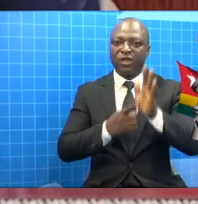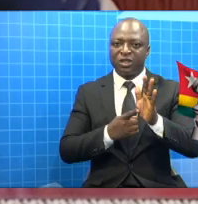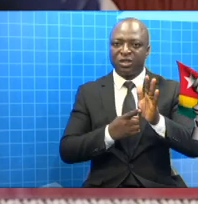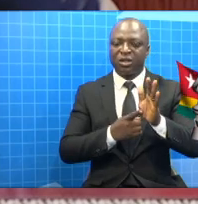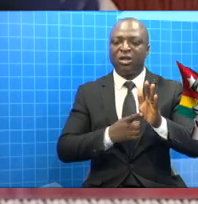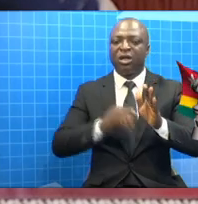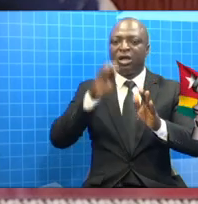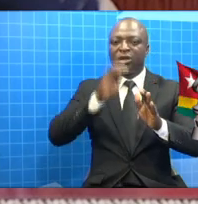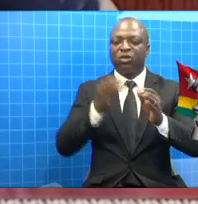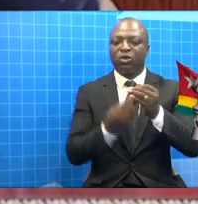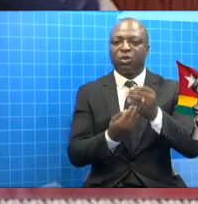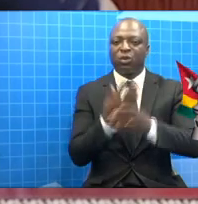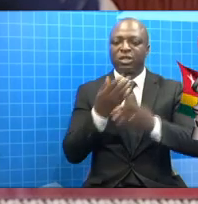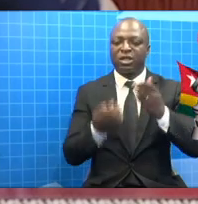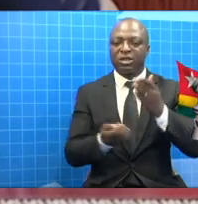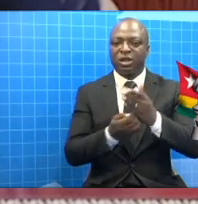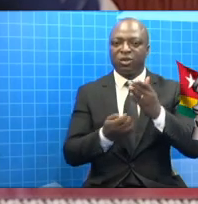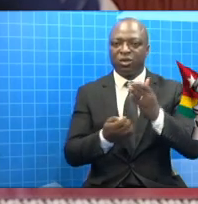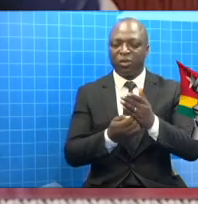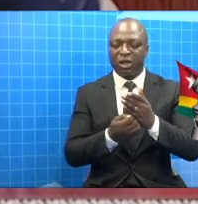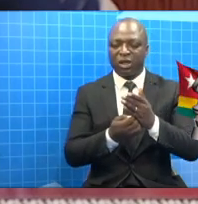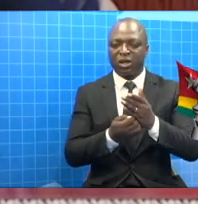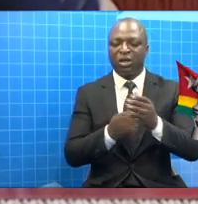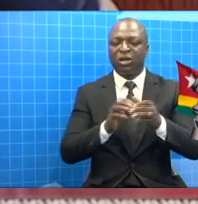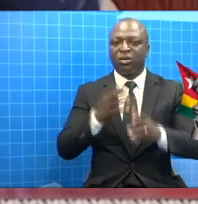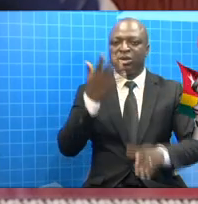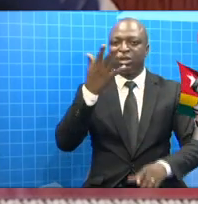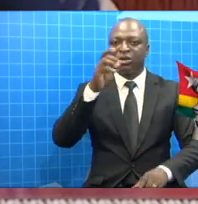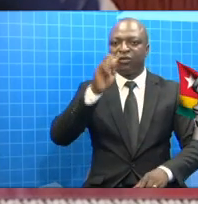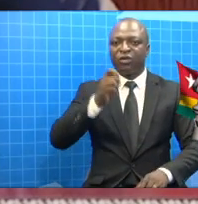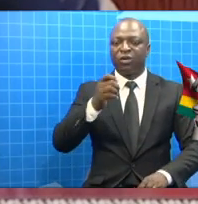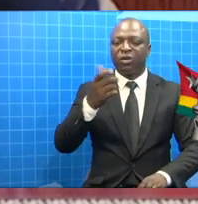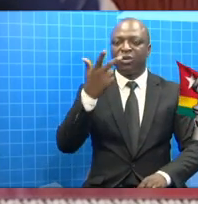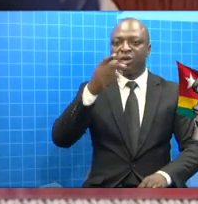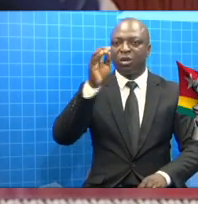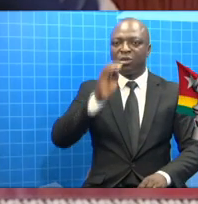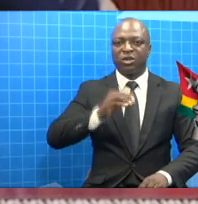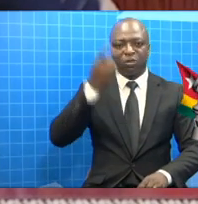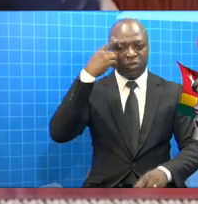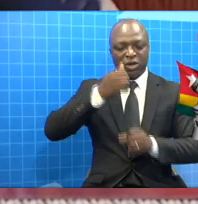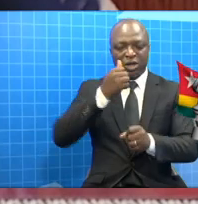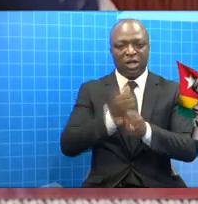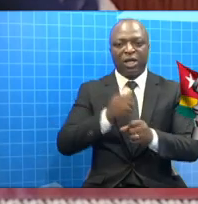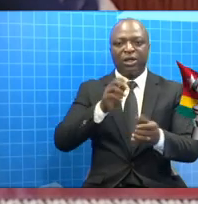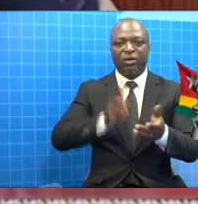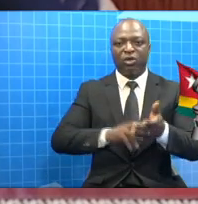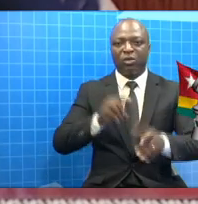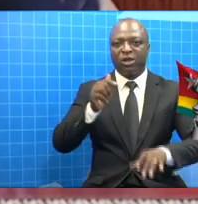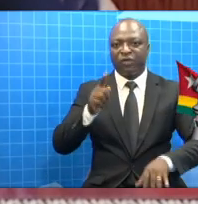de croissance économique de 5,3% pour l'année 2021.